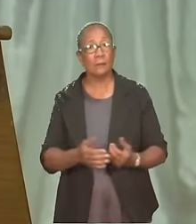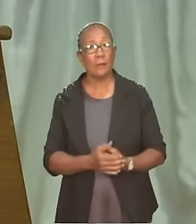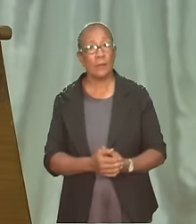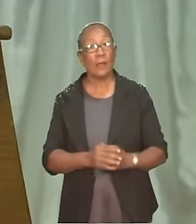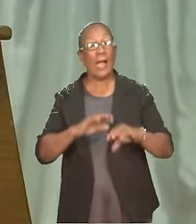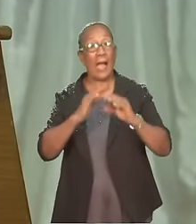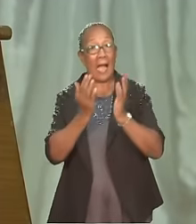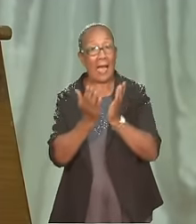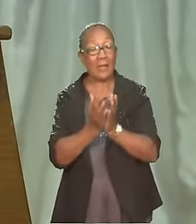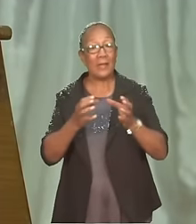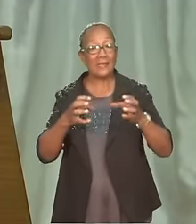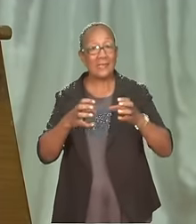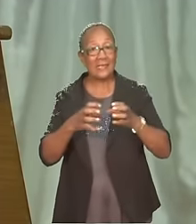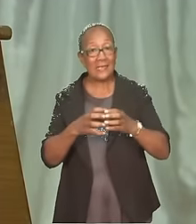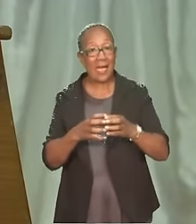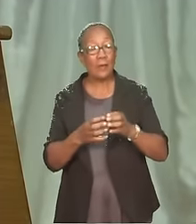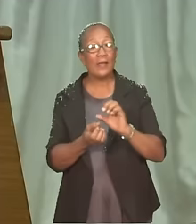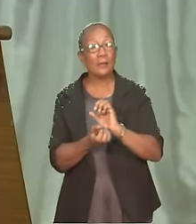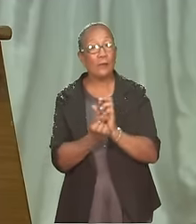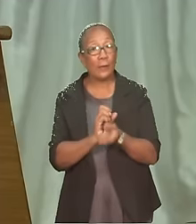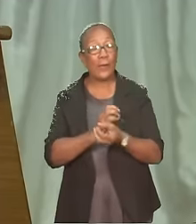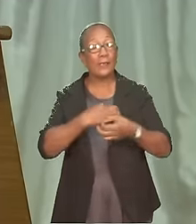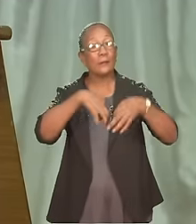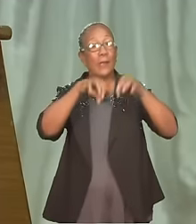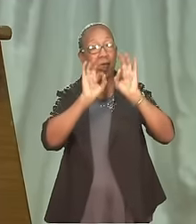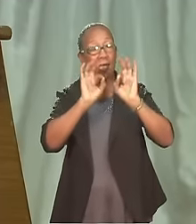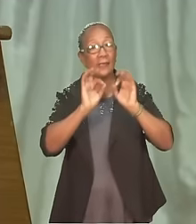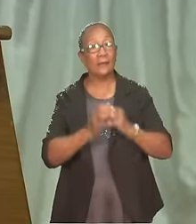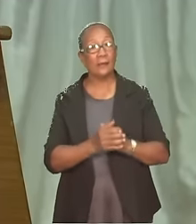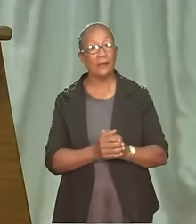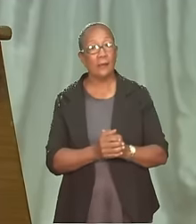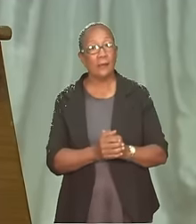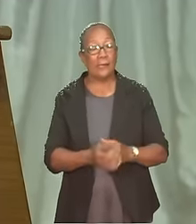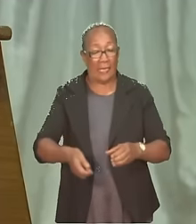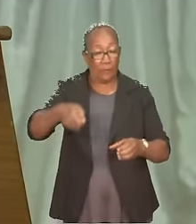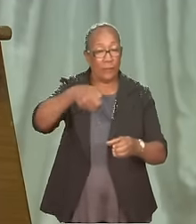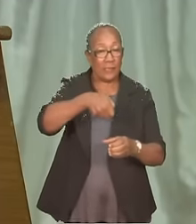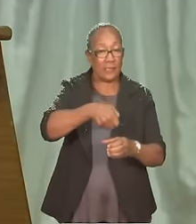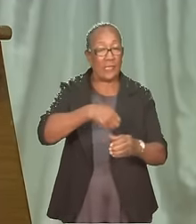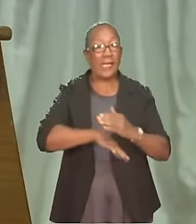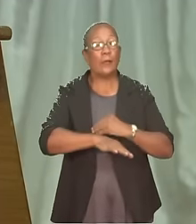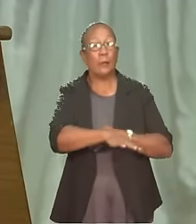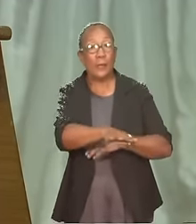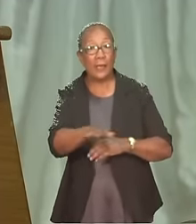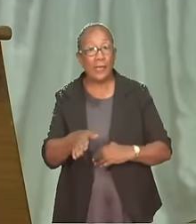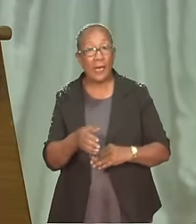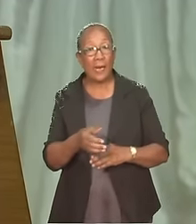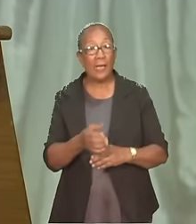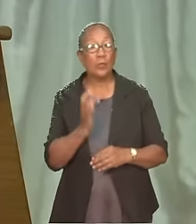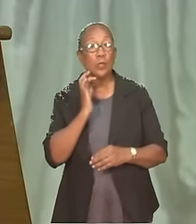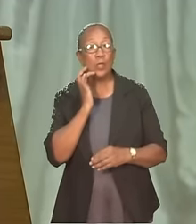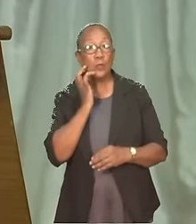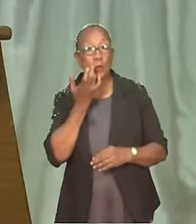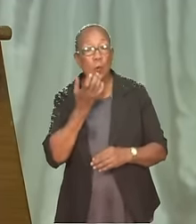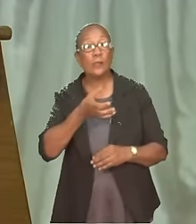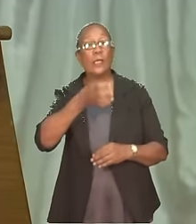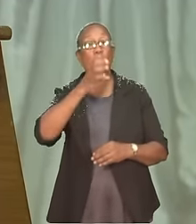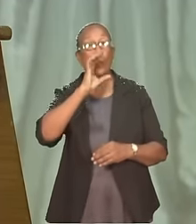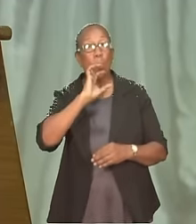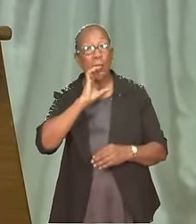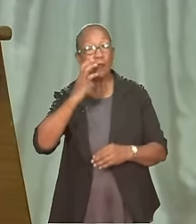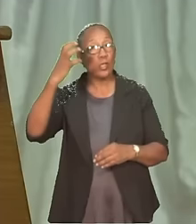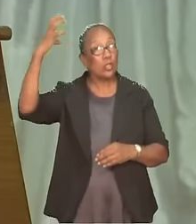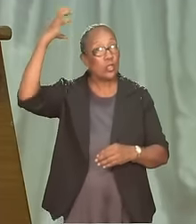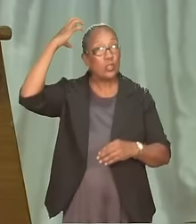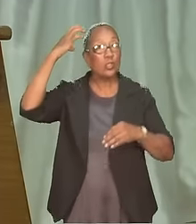zijn allemaal zaken die met flankerend beleid te maken hebben. Investeringen in het binnenland, drinkwater, zonne-energie,